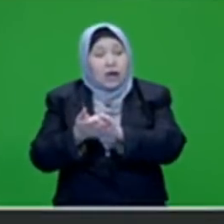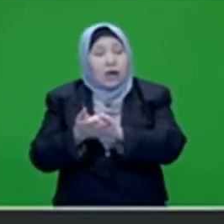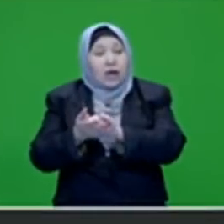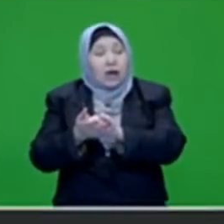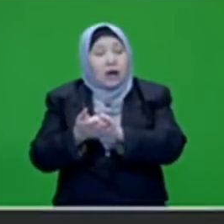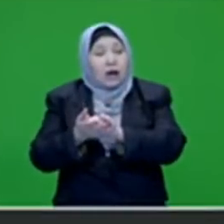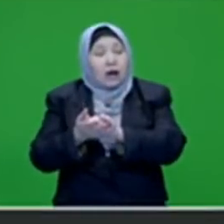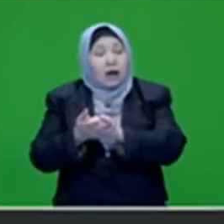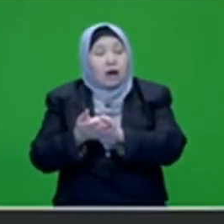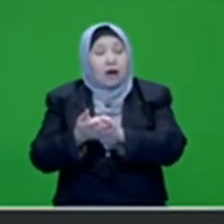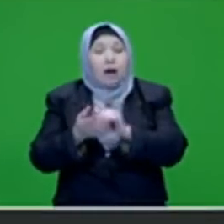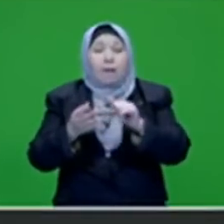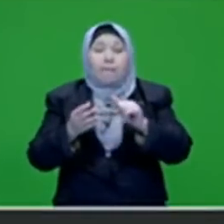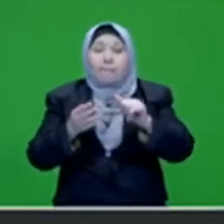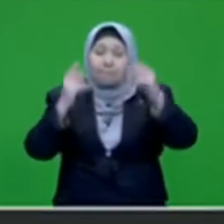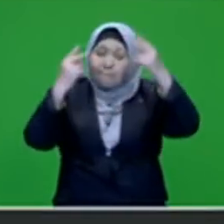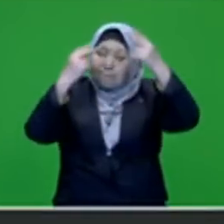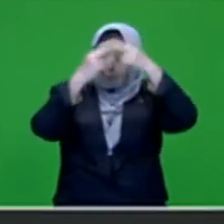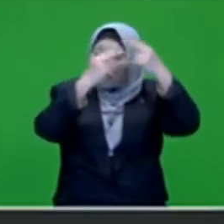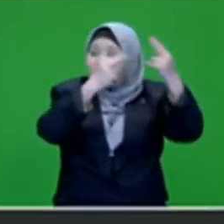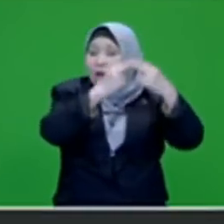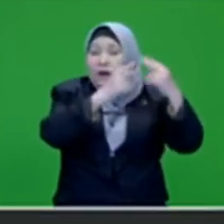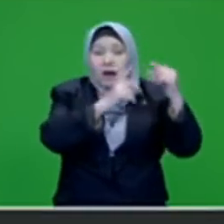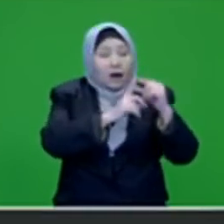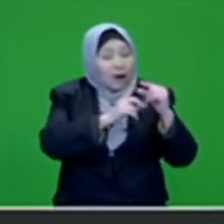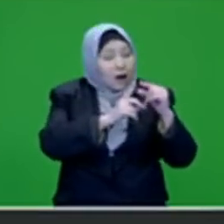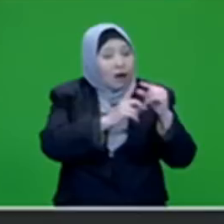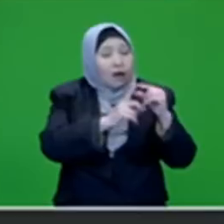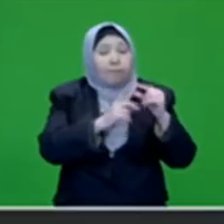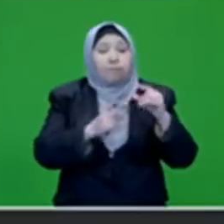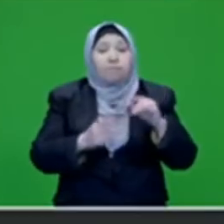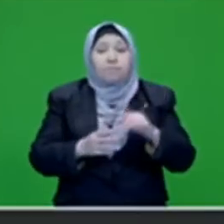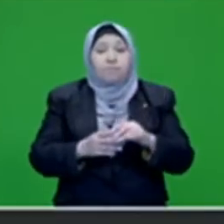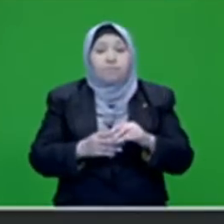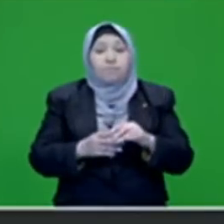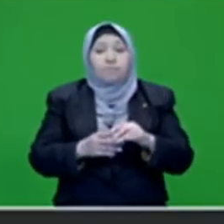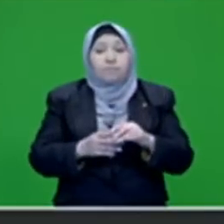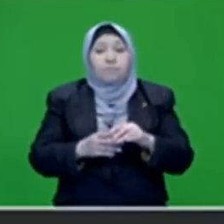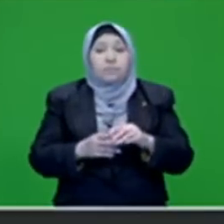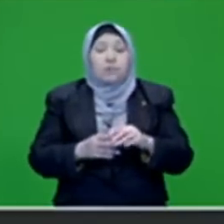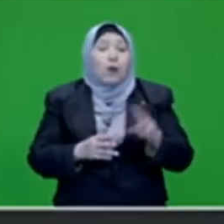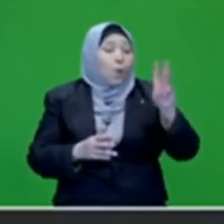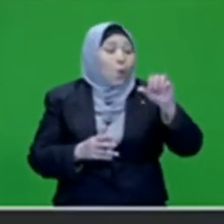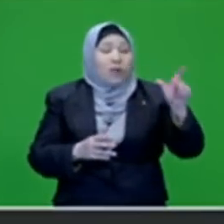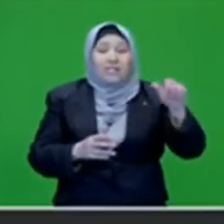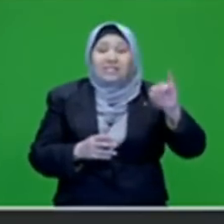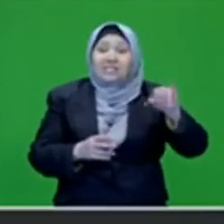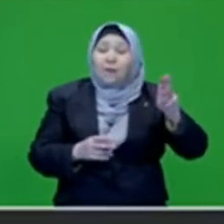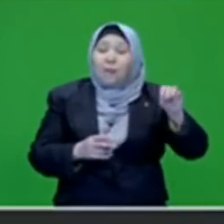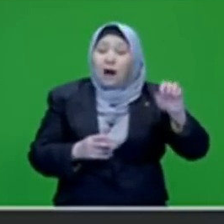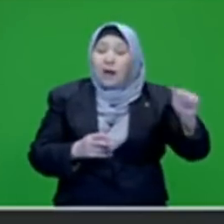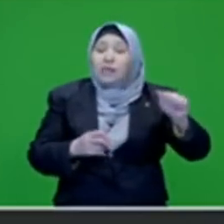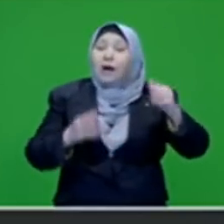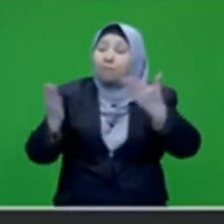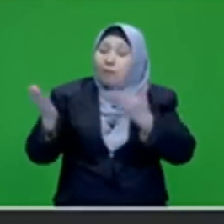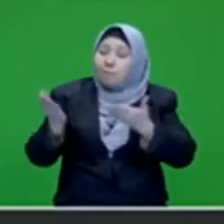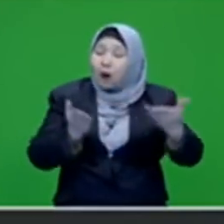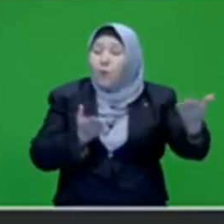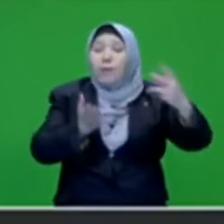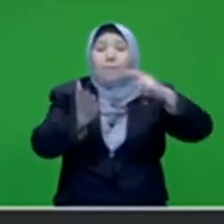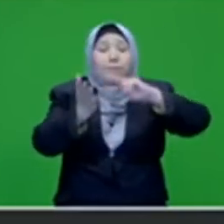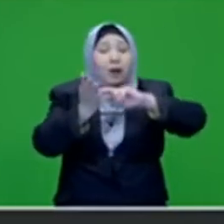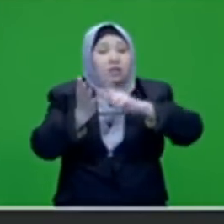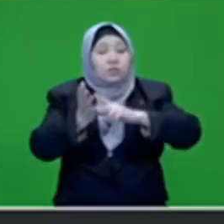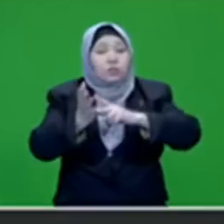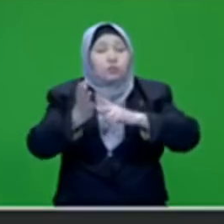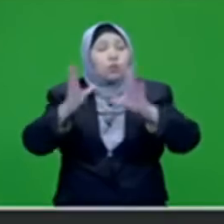wa huwa al-khabar ya'ti 'ala al-qalil wal kathir wal jam'u ahadith. Yang membawa maksud ialah